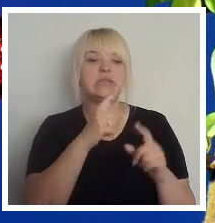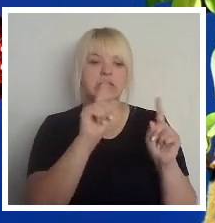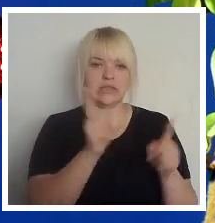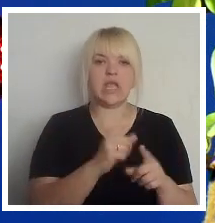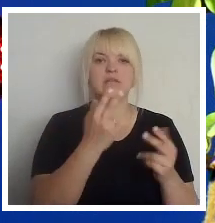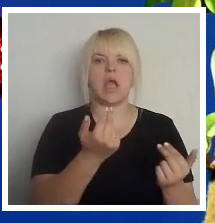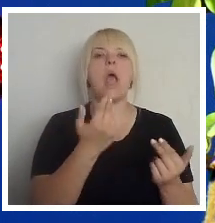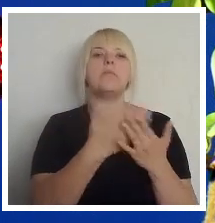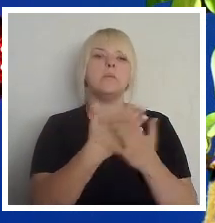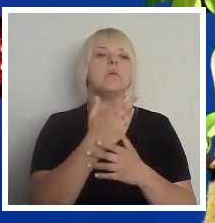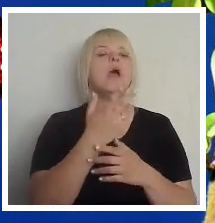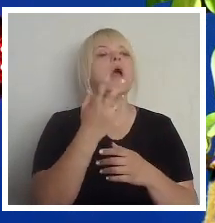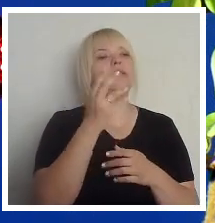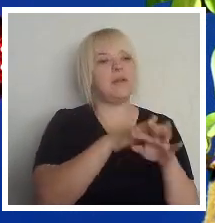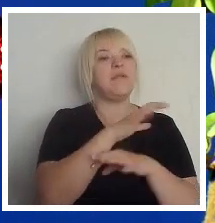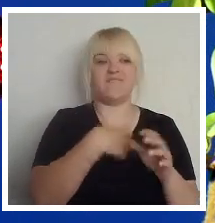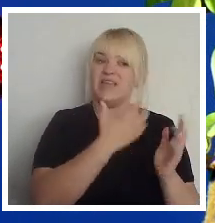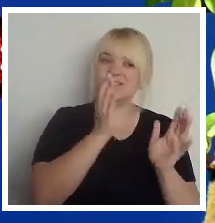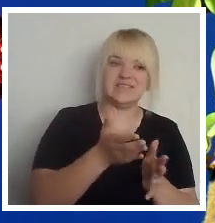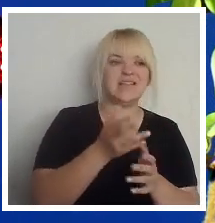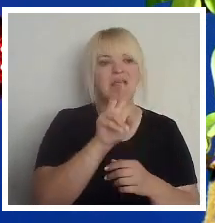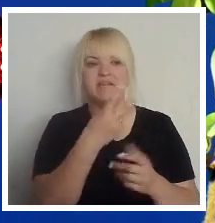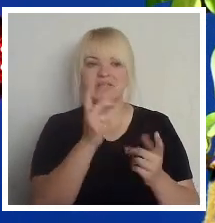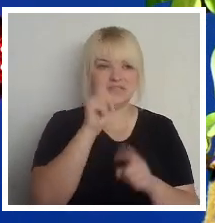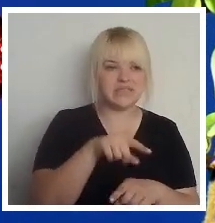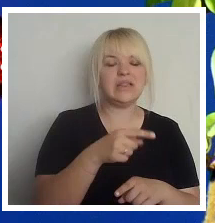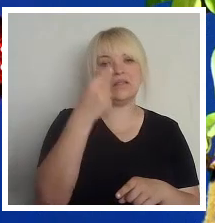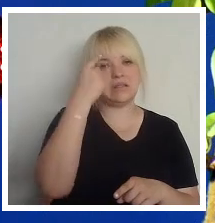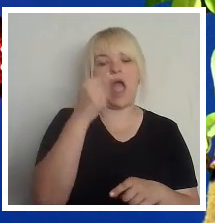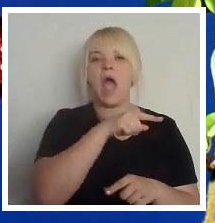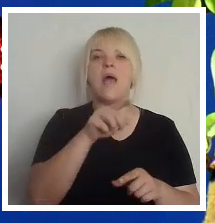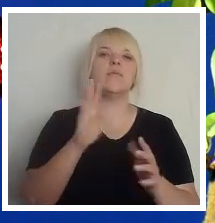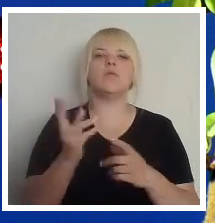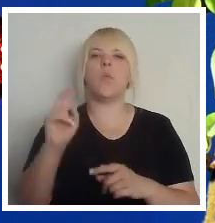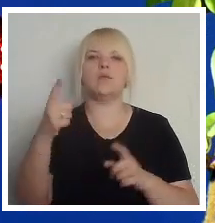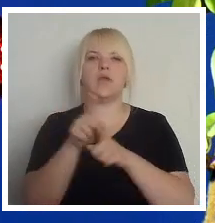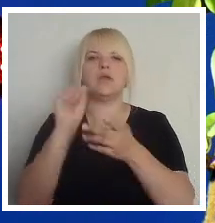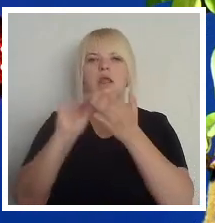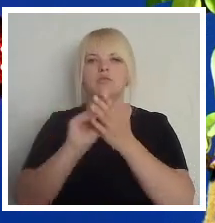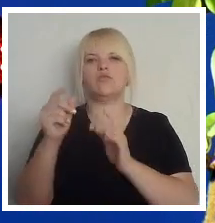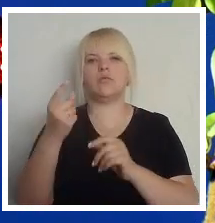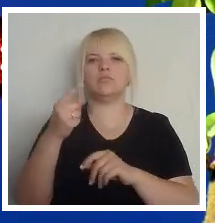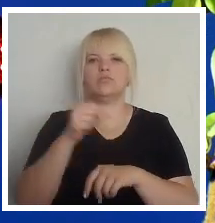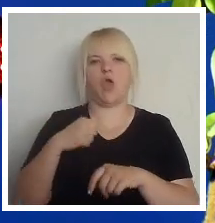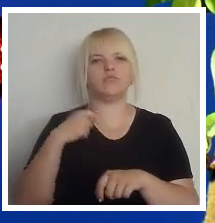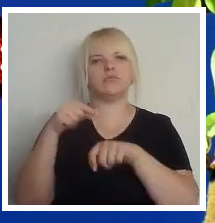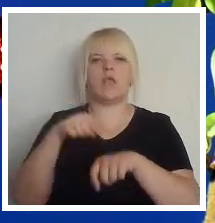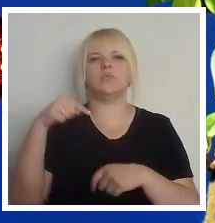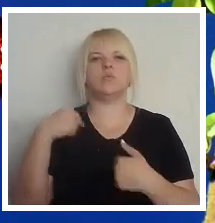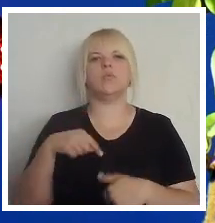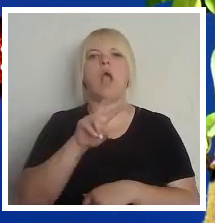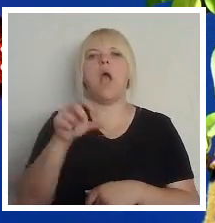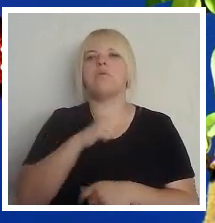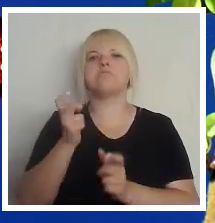vai sabiedrībai tas ir jāzina, bet vēl viena nians ir tā, nu, redaktora iekšējā sajūta. Nu, kā viņš pats jūtās par to?